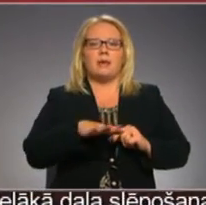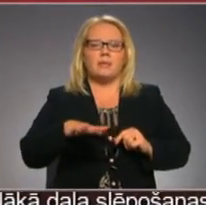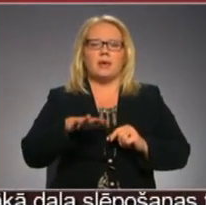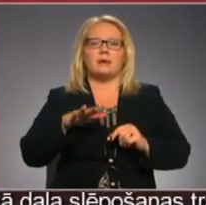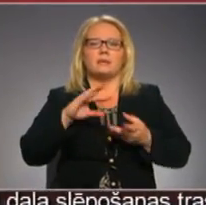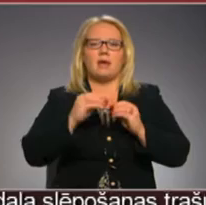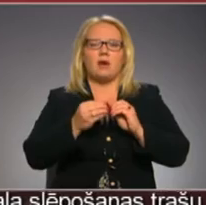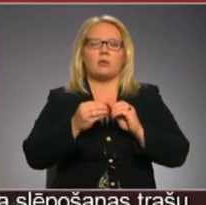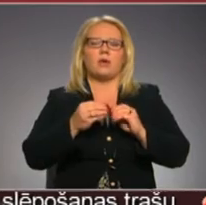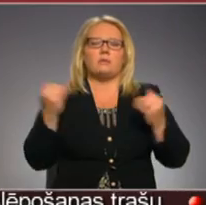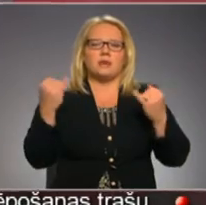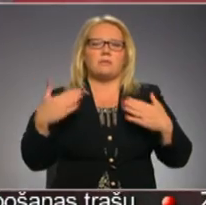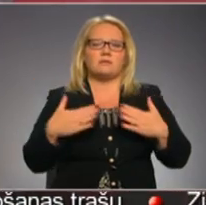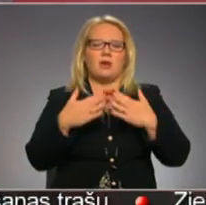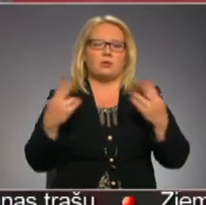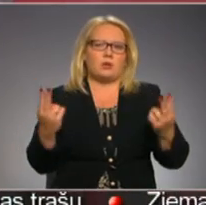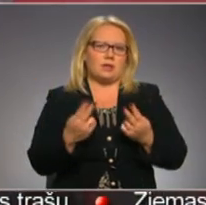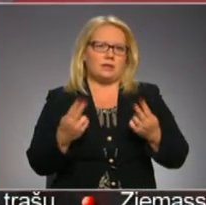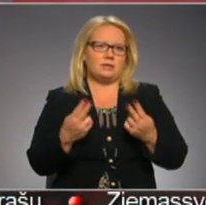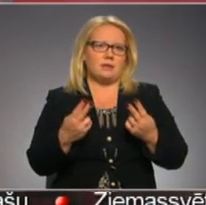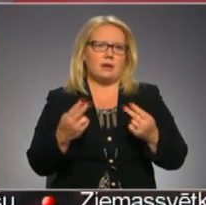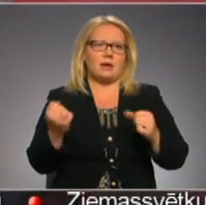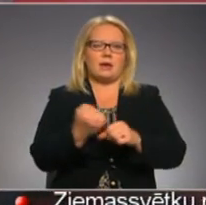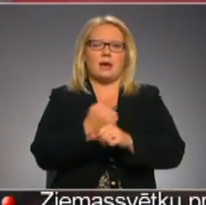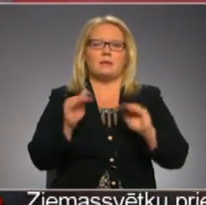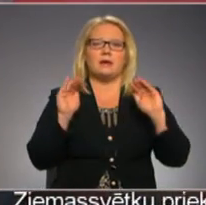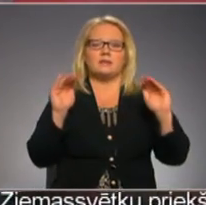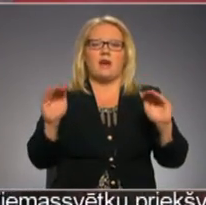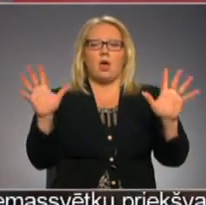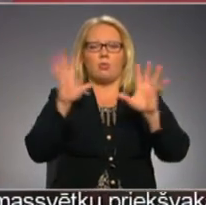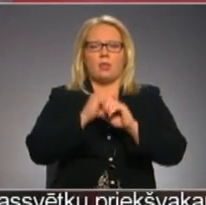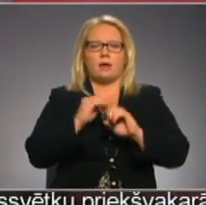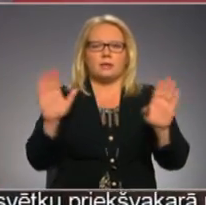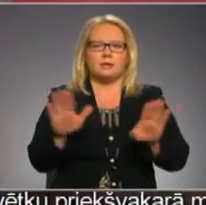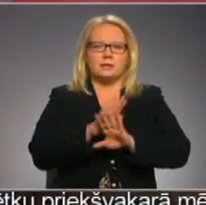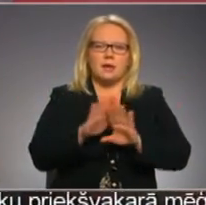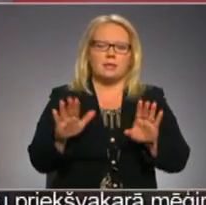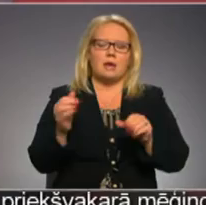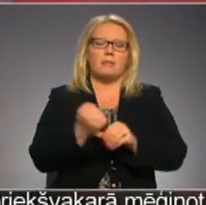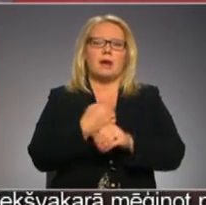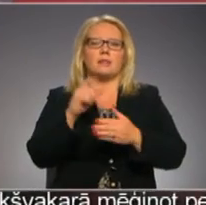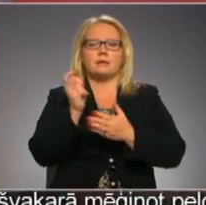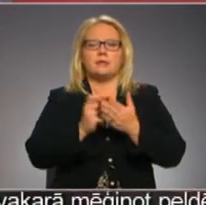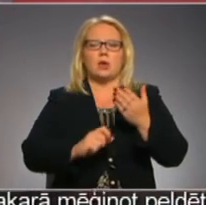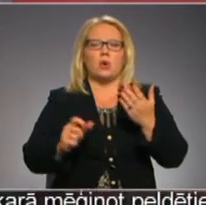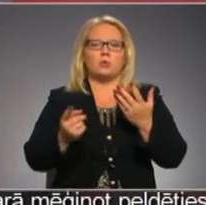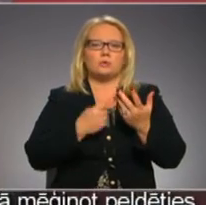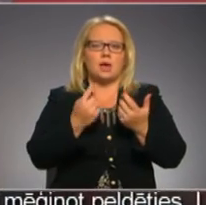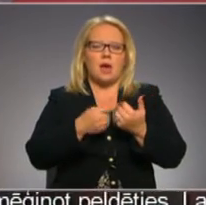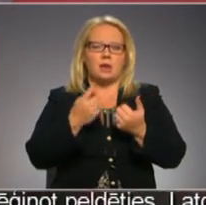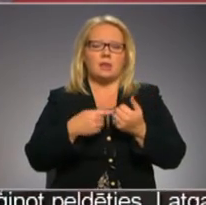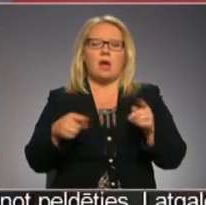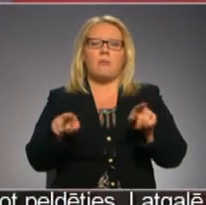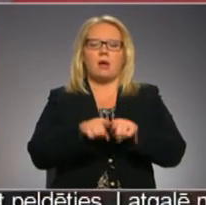ievērotajām Ziemassvētku tradīcijām. Gan svētu nakti dziedam, gan dzeju skaitam arī